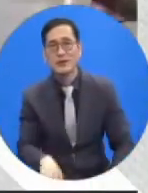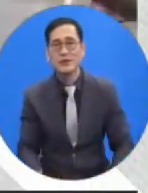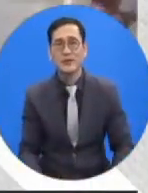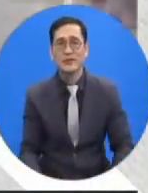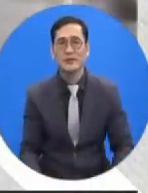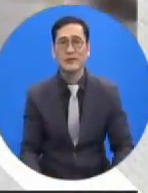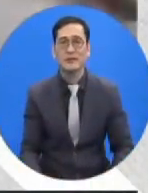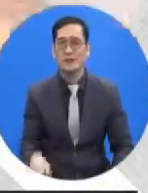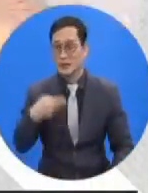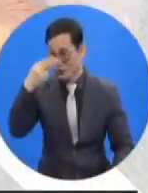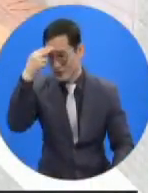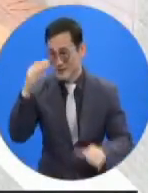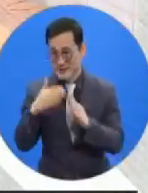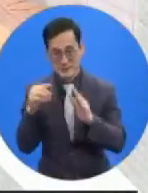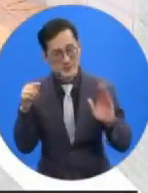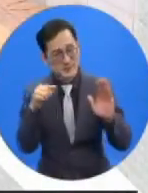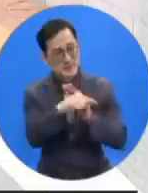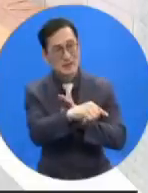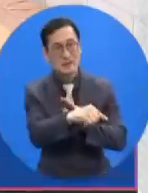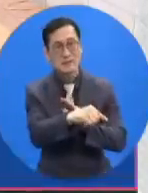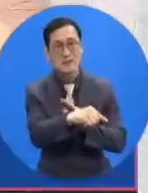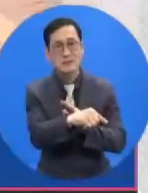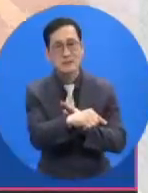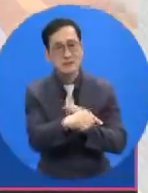사람들이 스스로 좀 확인할 수 있도록